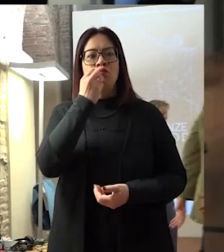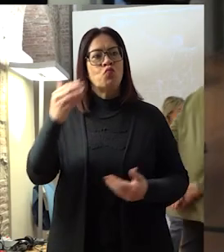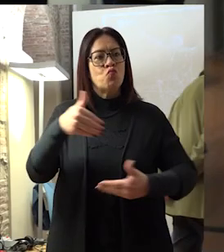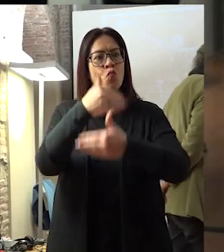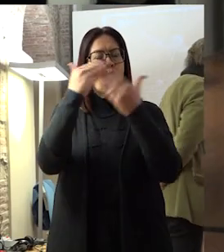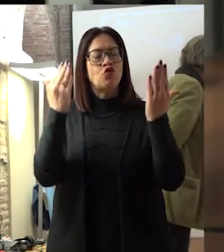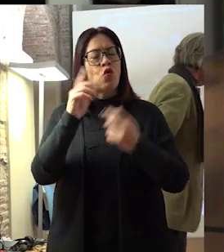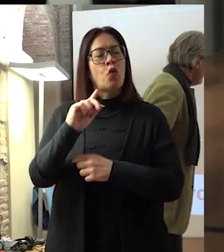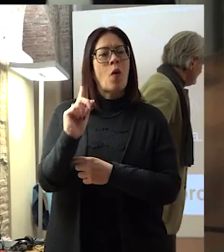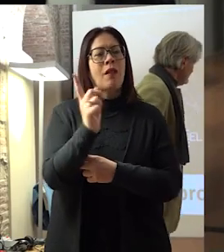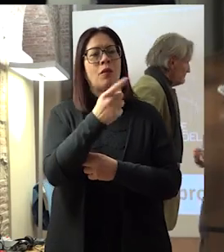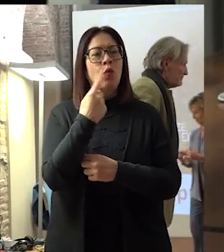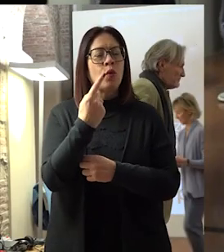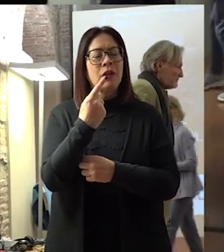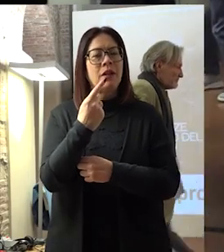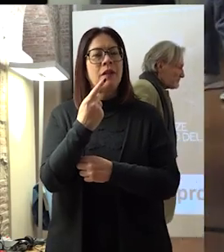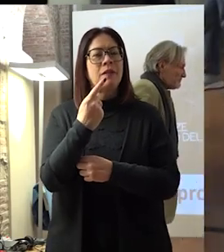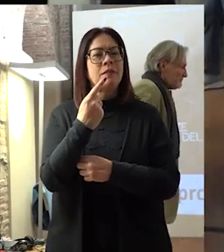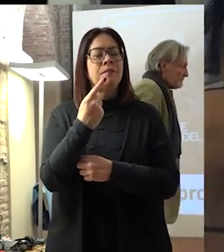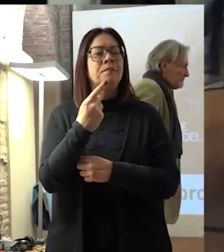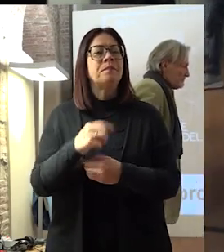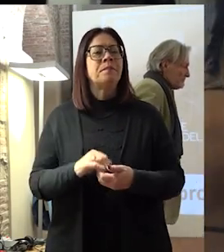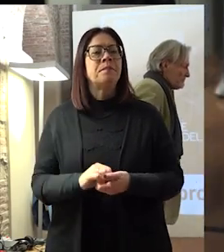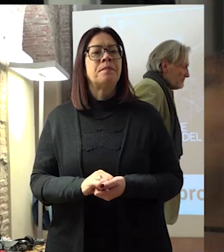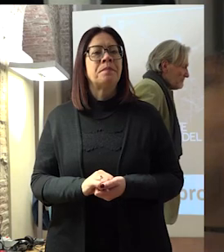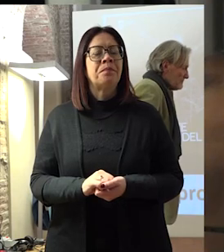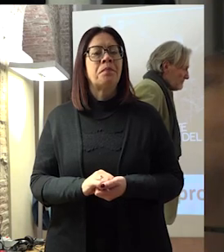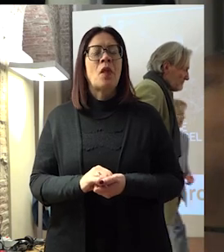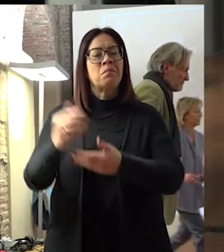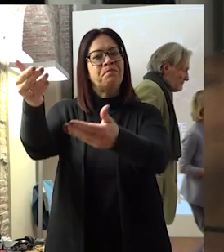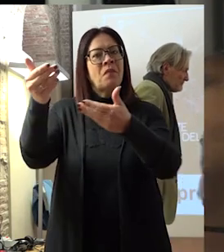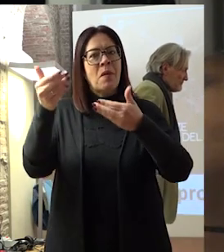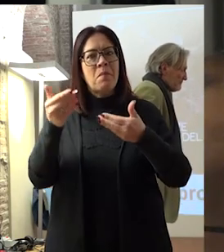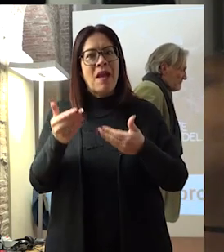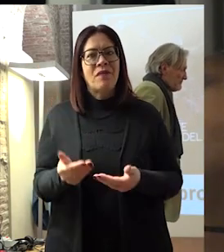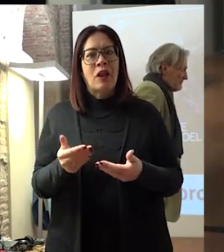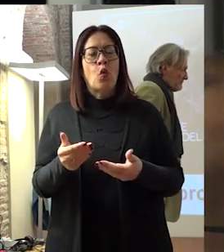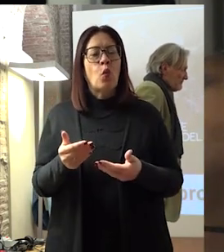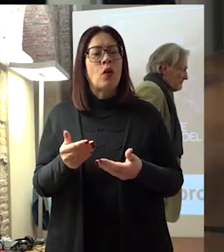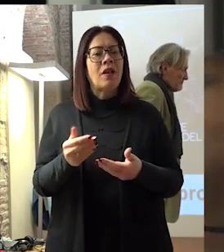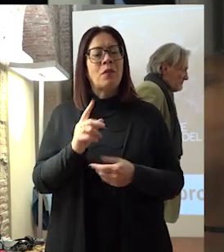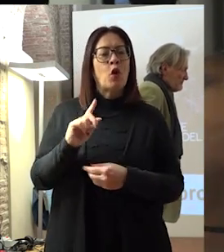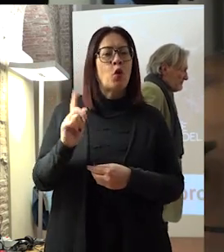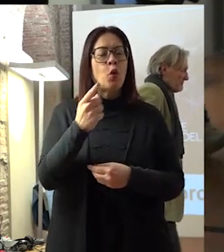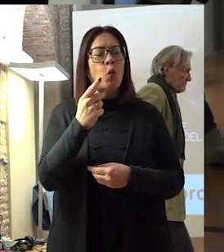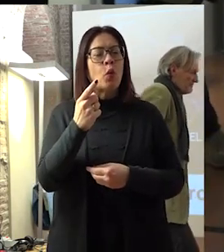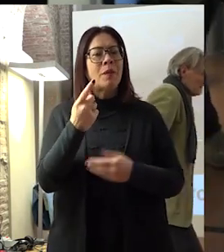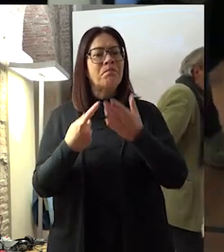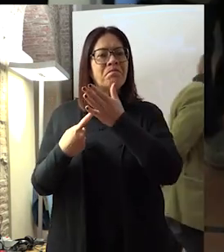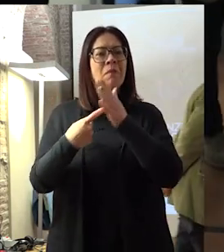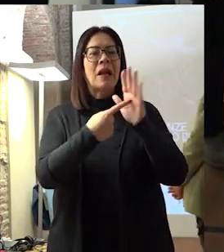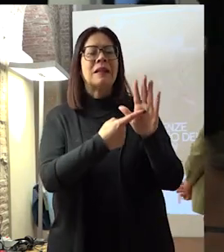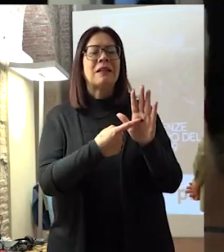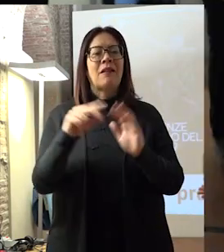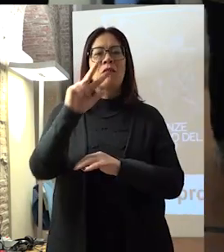Buongiorno, buongiorno a tutte e a tutti. Benvenute e benvenuti alla presentazione del